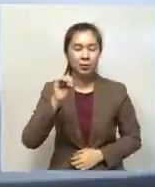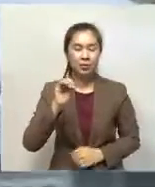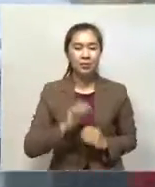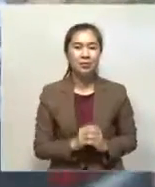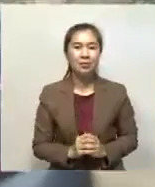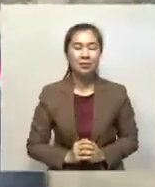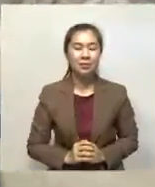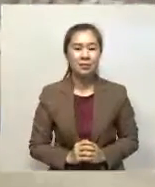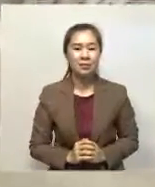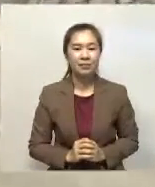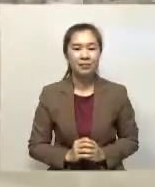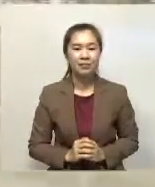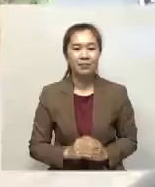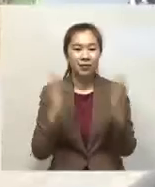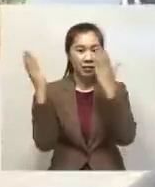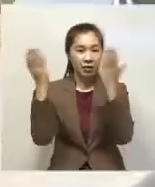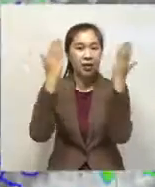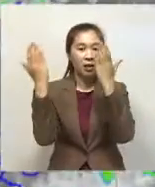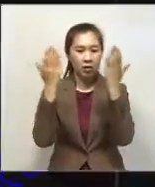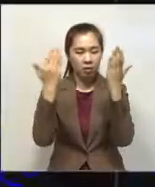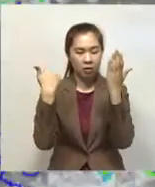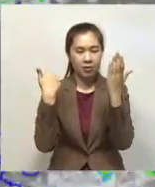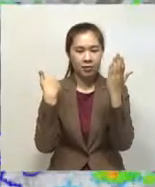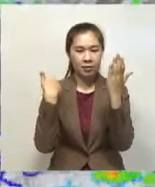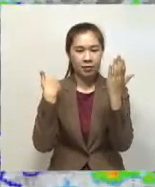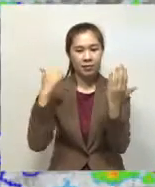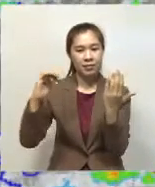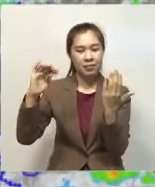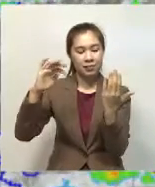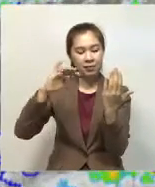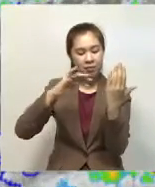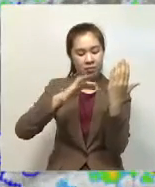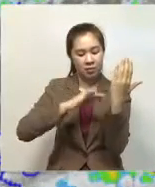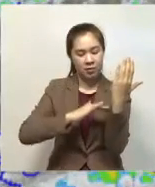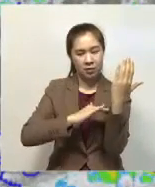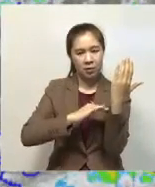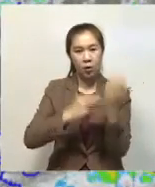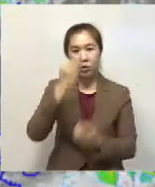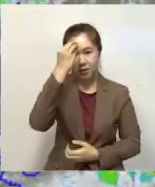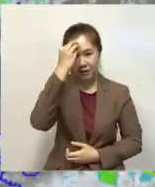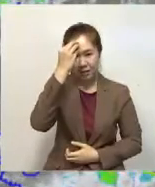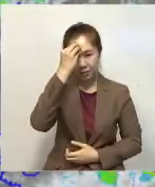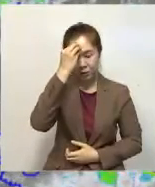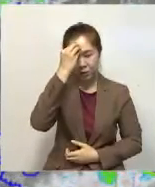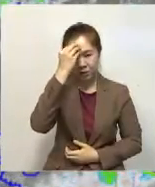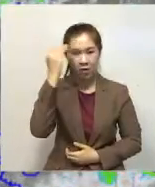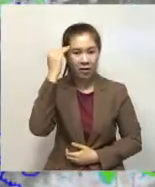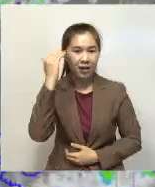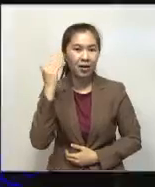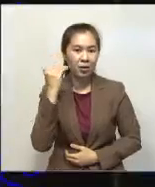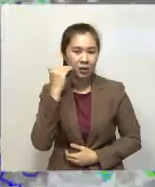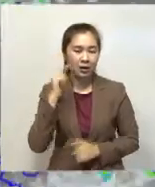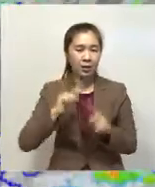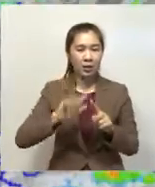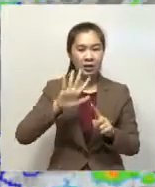พื้นที่ค่ะ ส่วนพายุไต้ฝุ่นกองเรยที่มีแนวโน้มเคลื่อนเข้าสู่ตอนใต้ของประเทศญี่ปุ่นและคาบสมุทรเกาหลีในช่วง